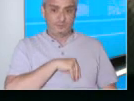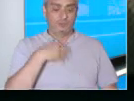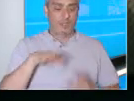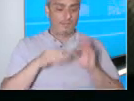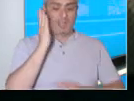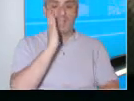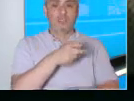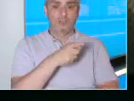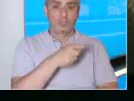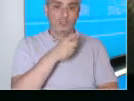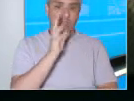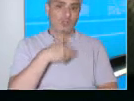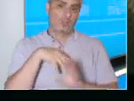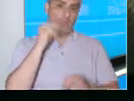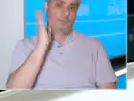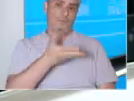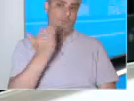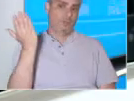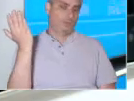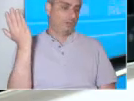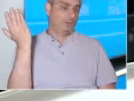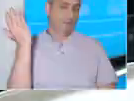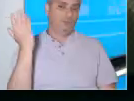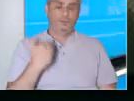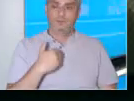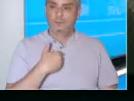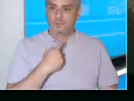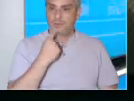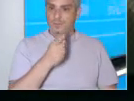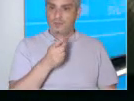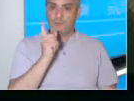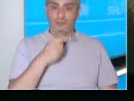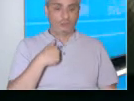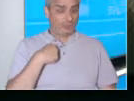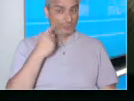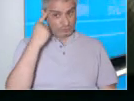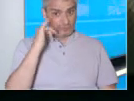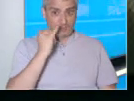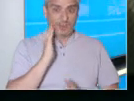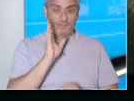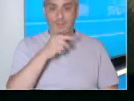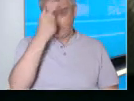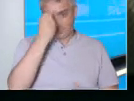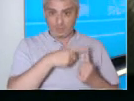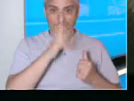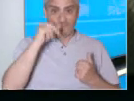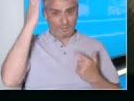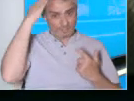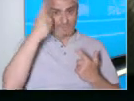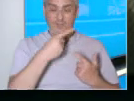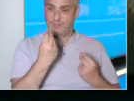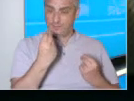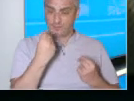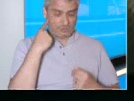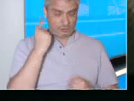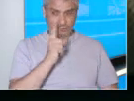בחירה ישירה. יש לנו בחירה ישירה. גדעון לא מקבל, צריך... אני אומר לך שיש לי יסוד להאמין שגם גדעון וגם נפתלי... גדעון כבר אמר שהוא לא מקבל. רגע. יש